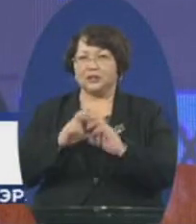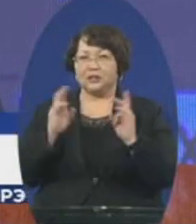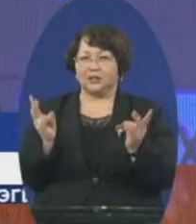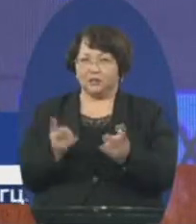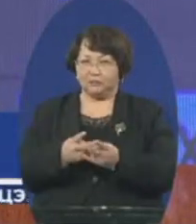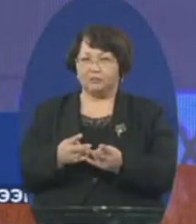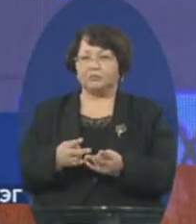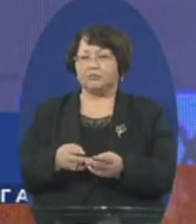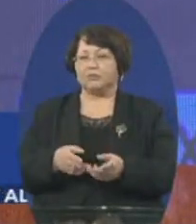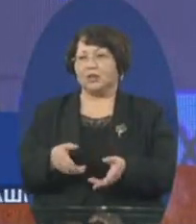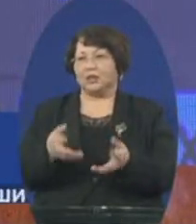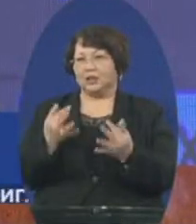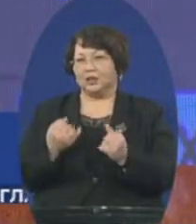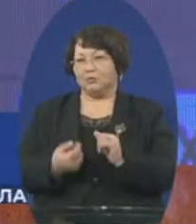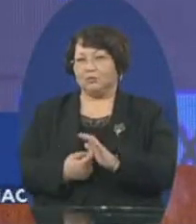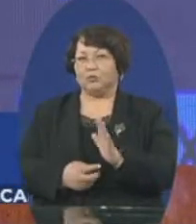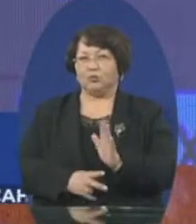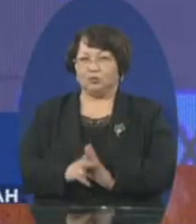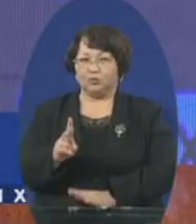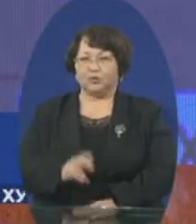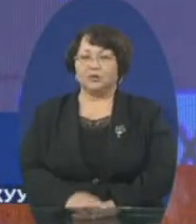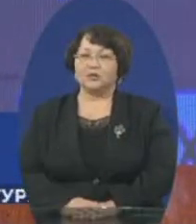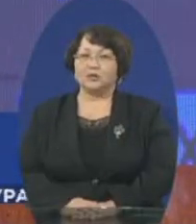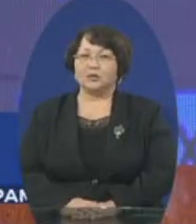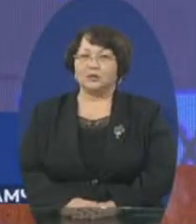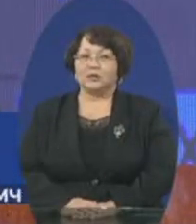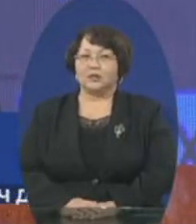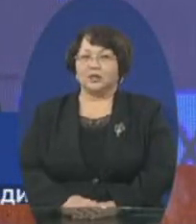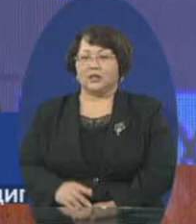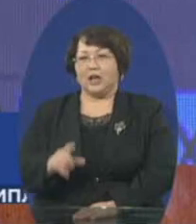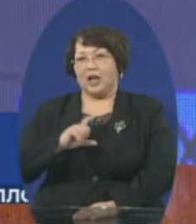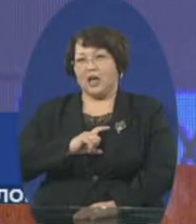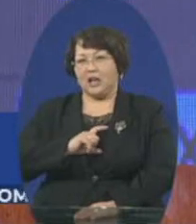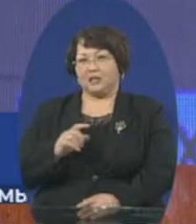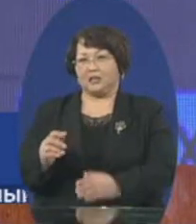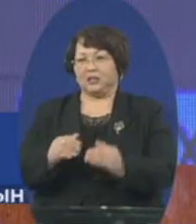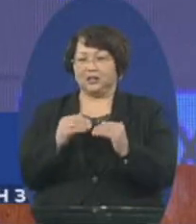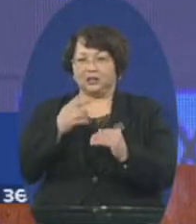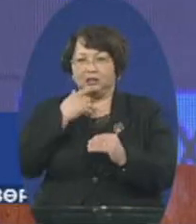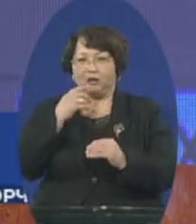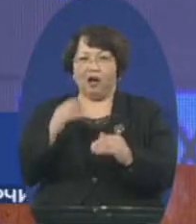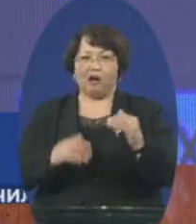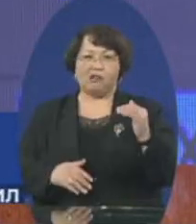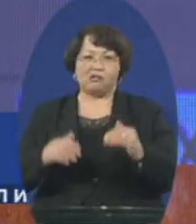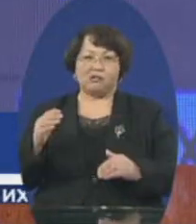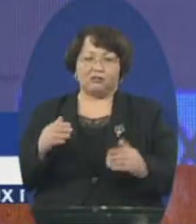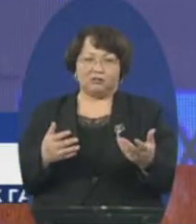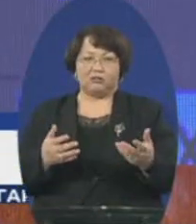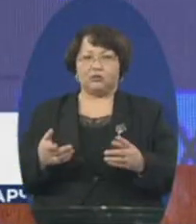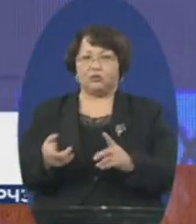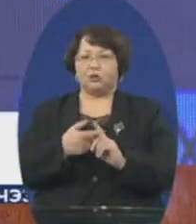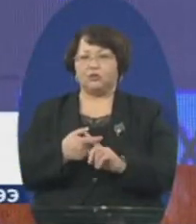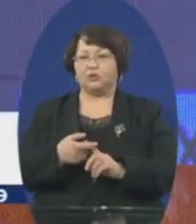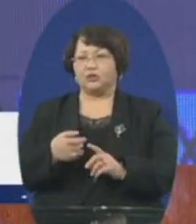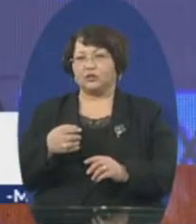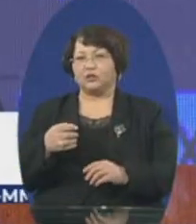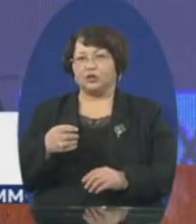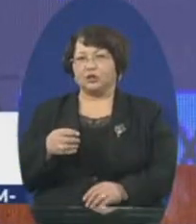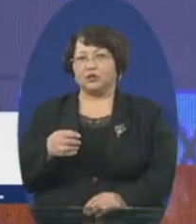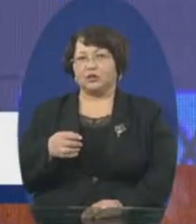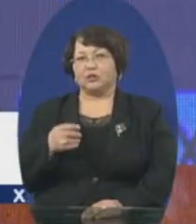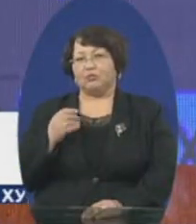хүртэл. Тэгэхээр энэ бүх зүйл тэгшлэл байдлаа салшгүй холбоотой байна. Энийг тэгшлэл байдлын зүтгэрийн тойрог